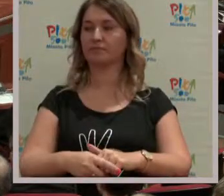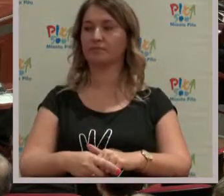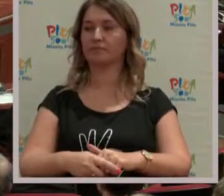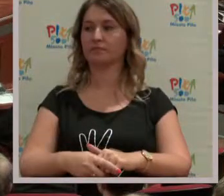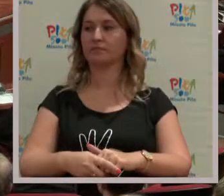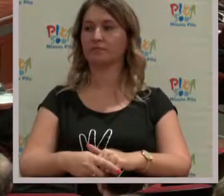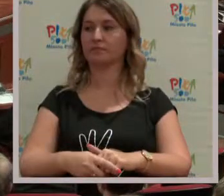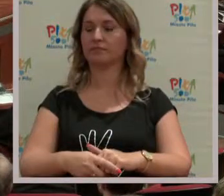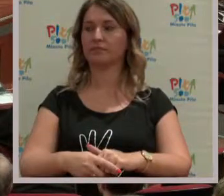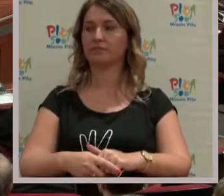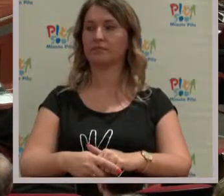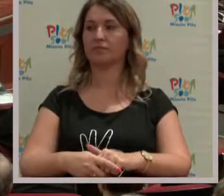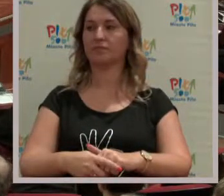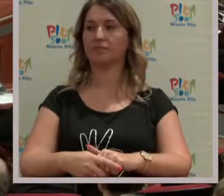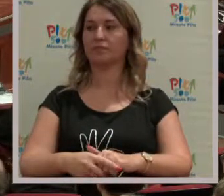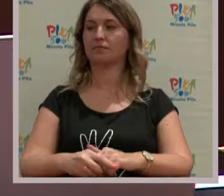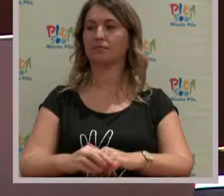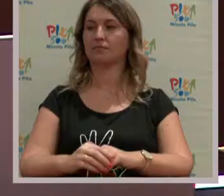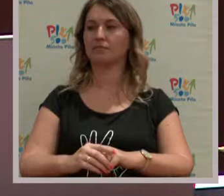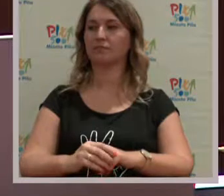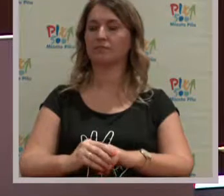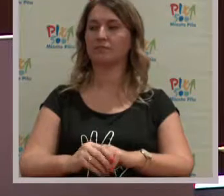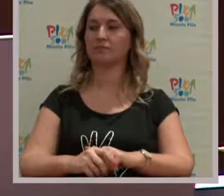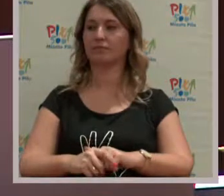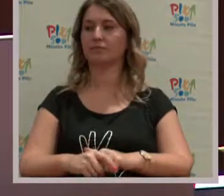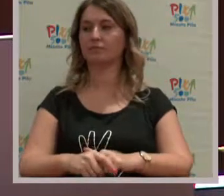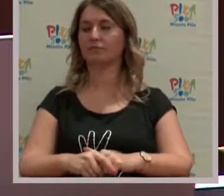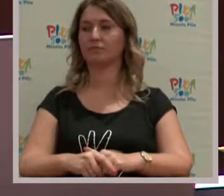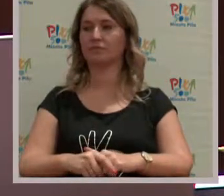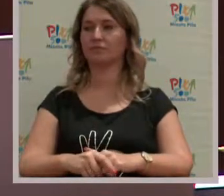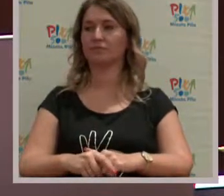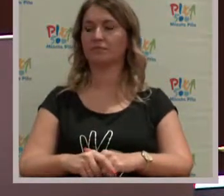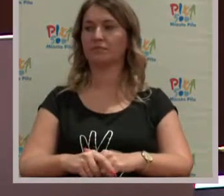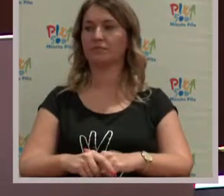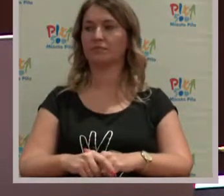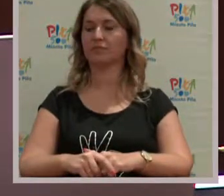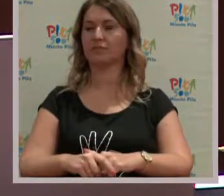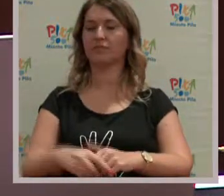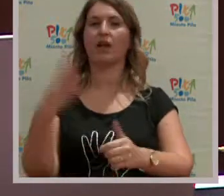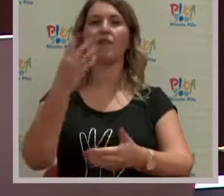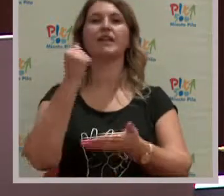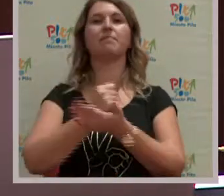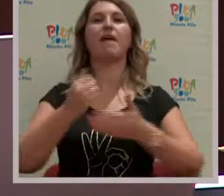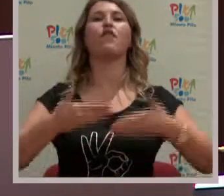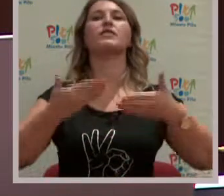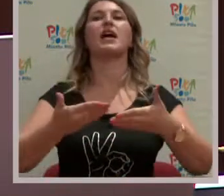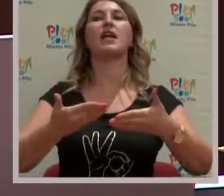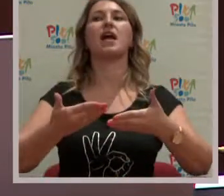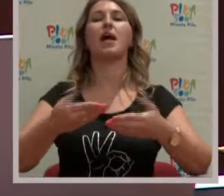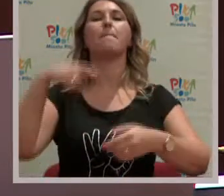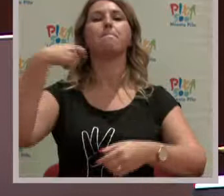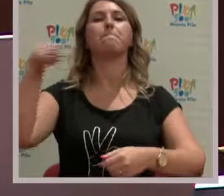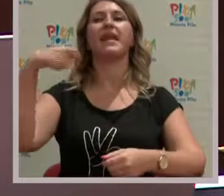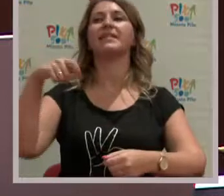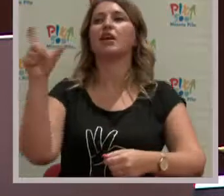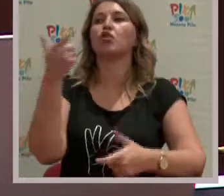A jest nim informacja Przewodniczącego Rady Miasta Piły. Przepraszam. Idę już tych informacji. Jest to sprawozdanie Prezydenta Miasta Piły. Z prac